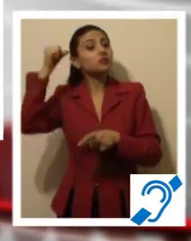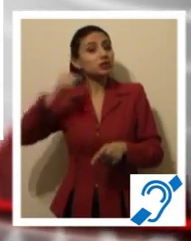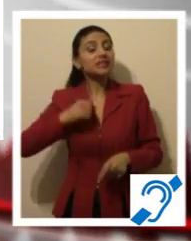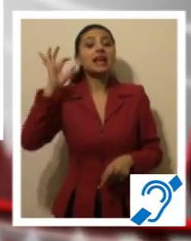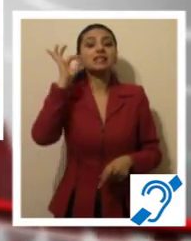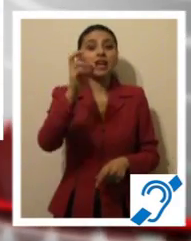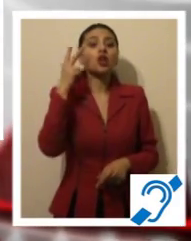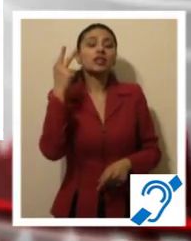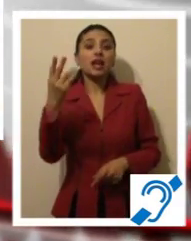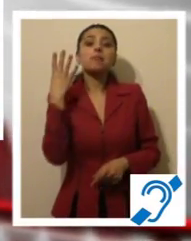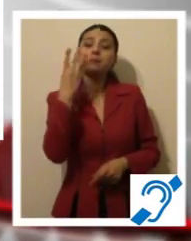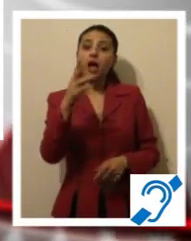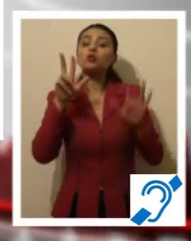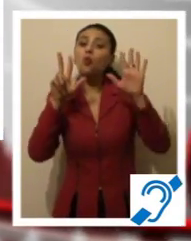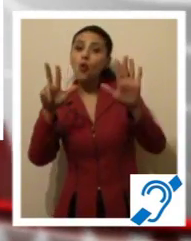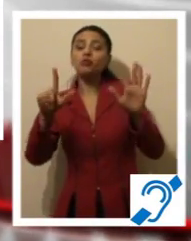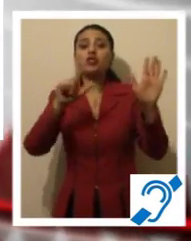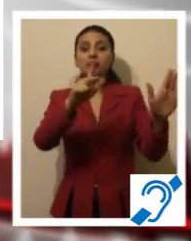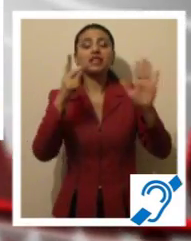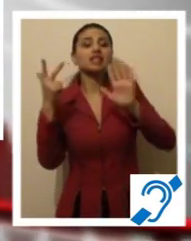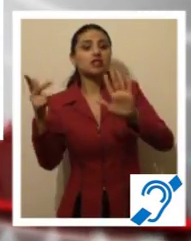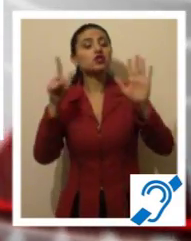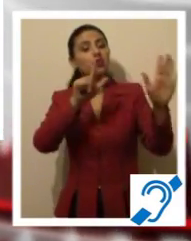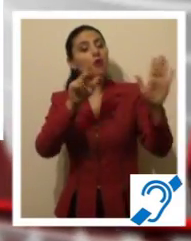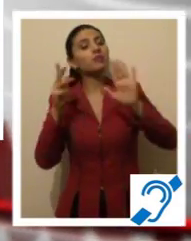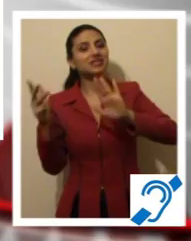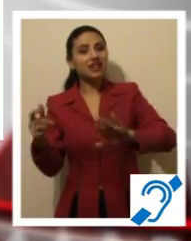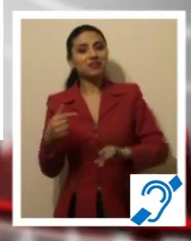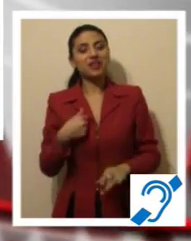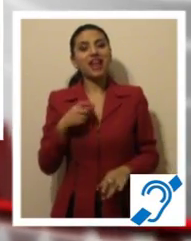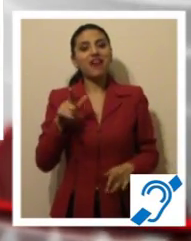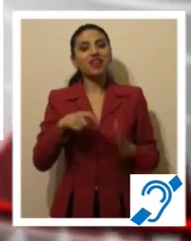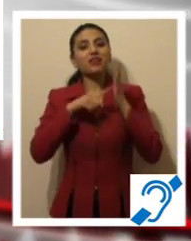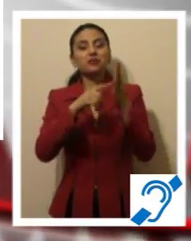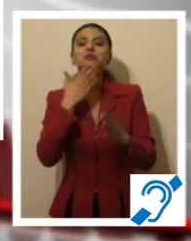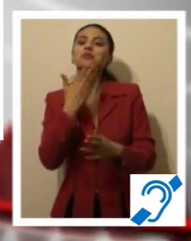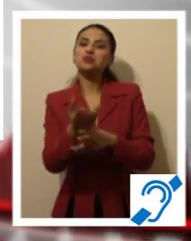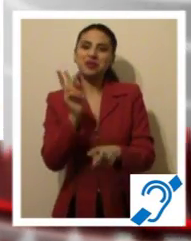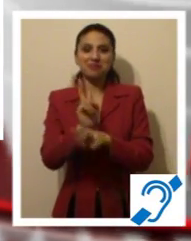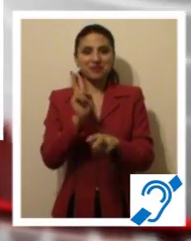puteți contacta la numărul de telefon 0348 730980. Sunt Simona Ștefănescu.